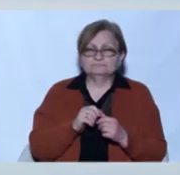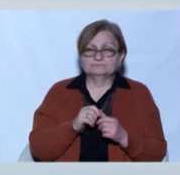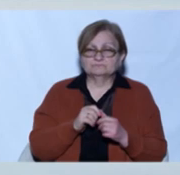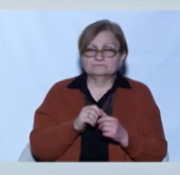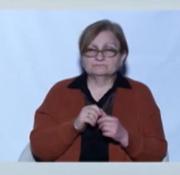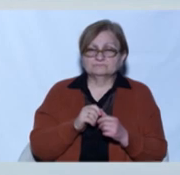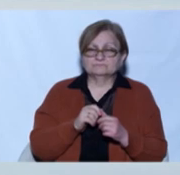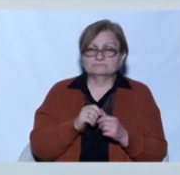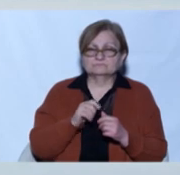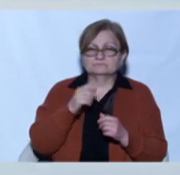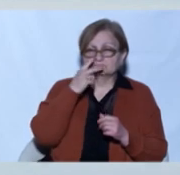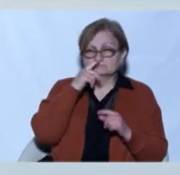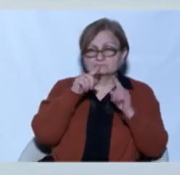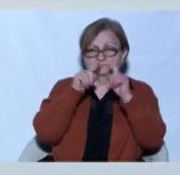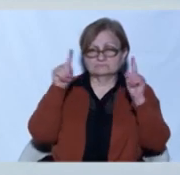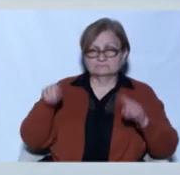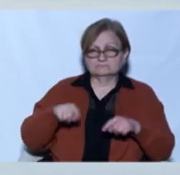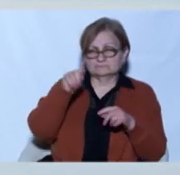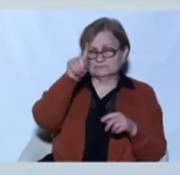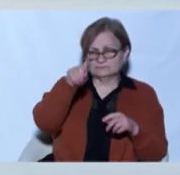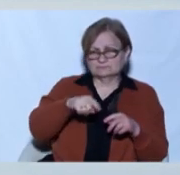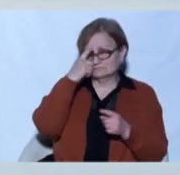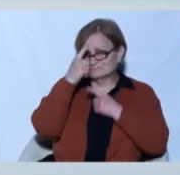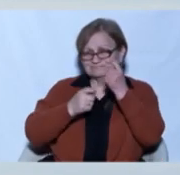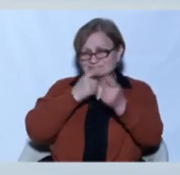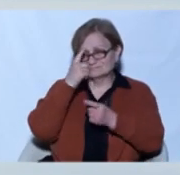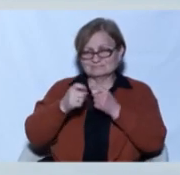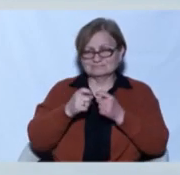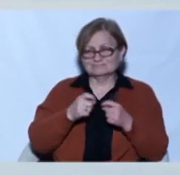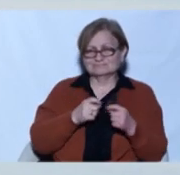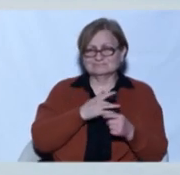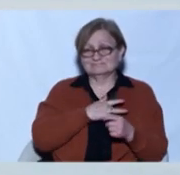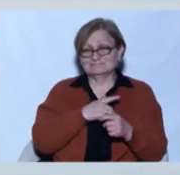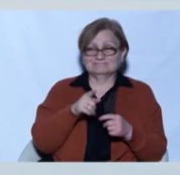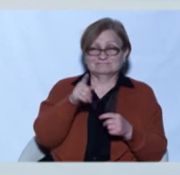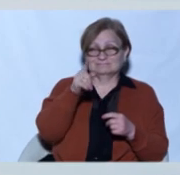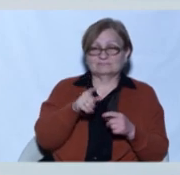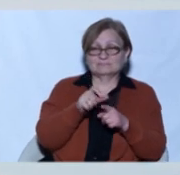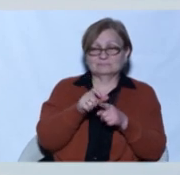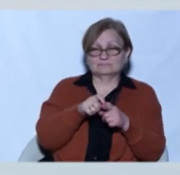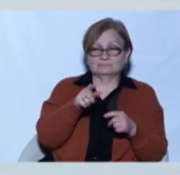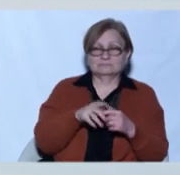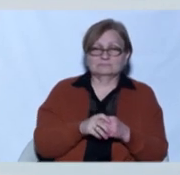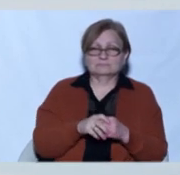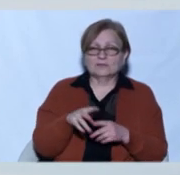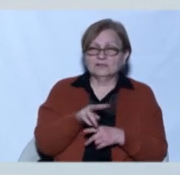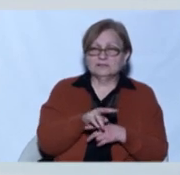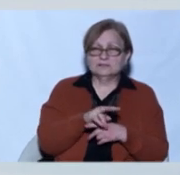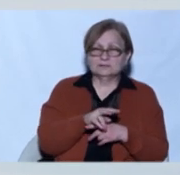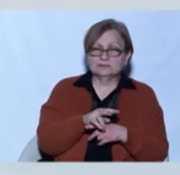დავიტანოთ მოთხრობის რუკაზე მანიშნებლები. ჩვენ შემთხვევაში ეს მანიშნებლები სიტყვებია. საერთოდ